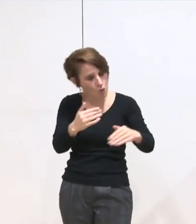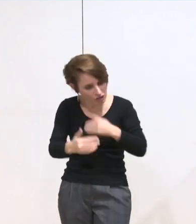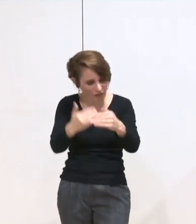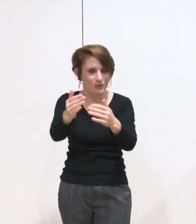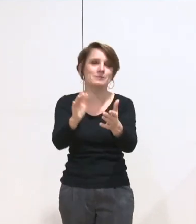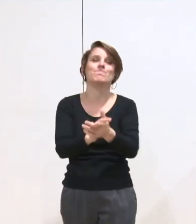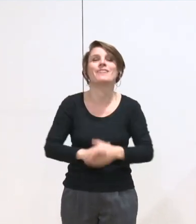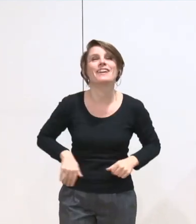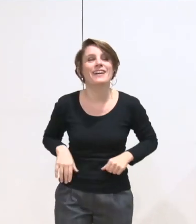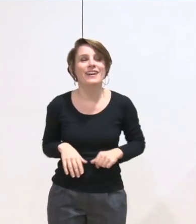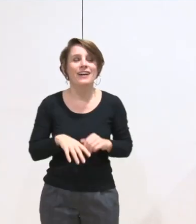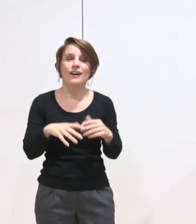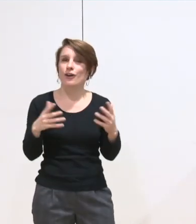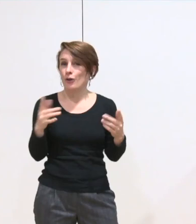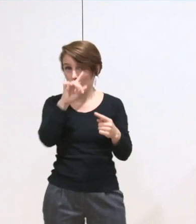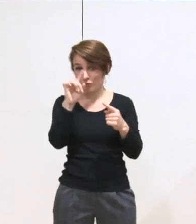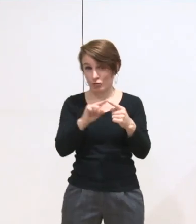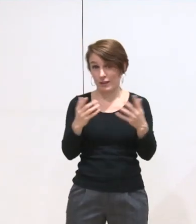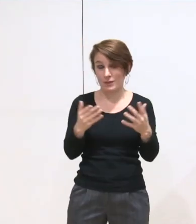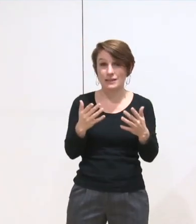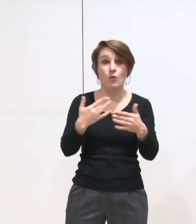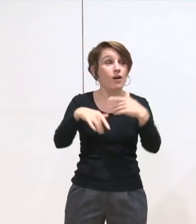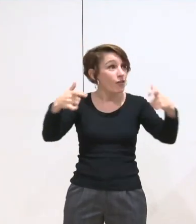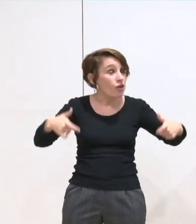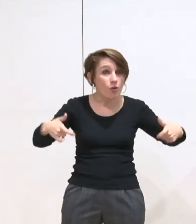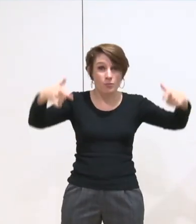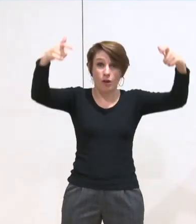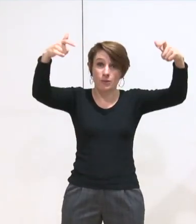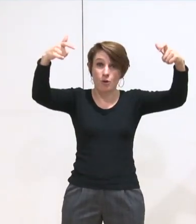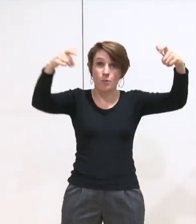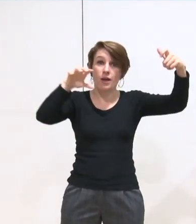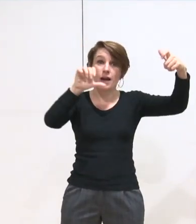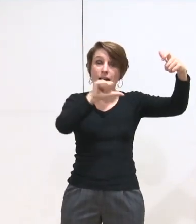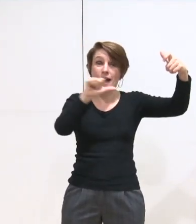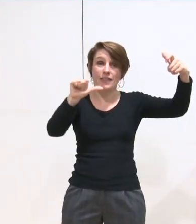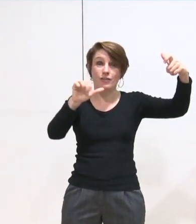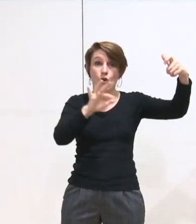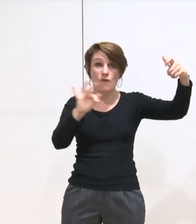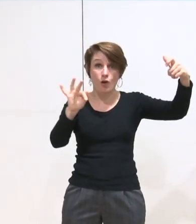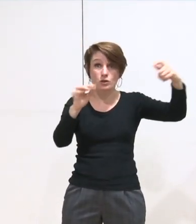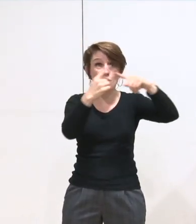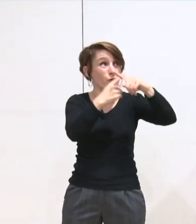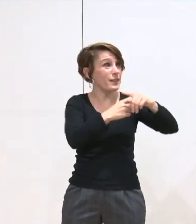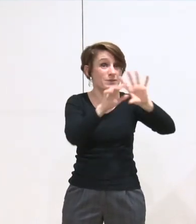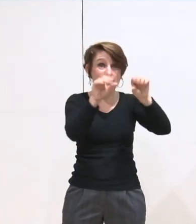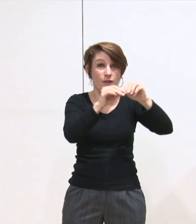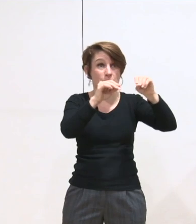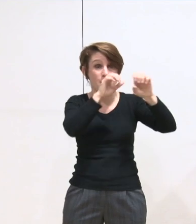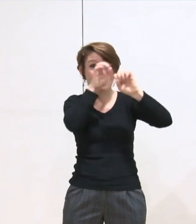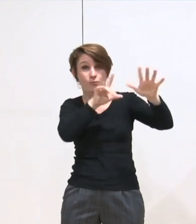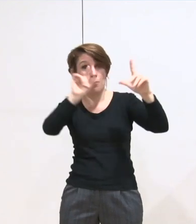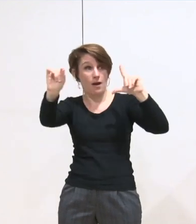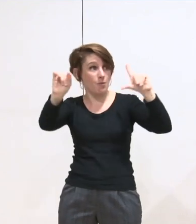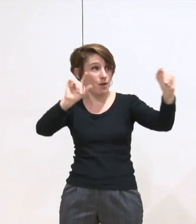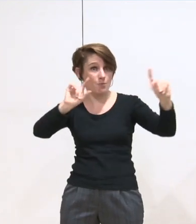c'est évidemment la question de qu'est-ce qui se passe dans la barre Anatole France au fur et à mesure où elle est vidée. Donc, il va y avoir, bien sûr,